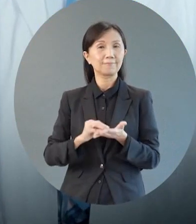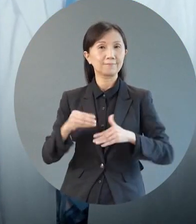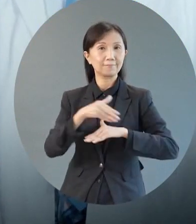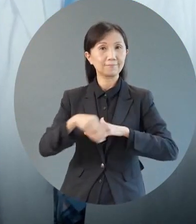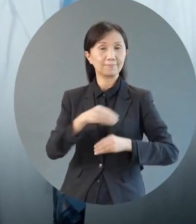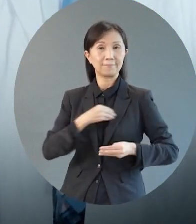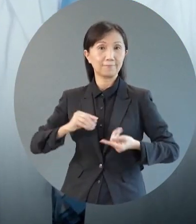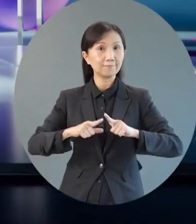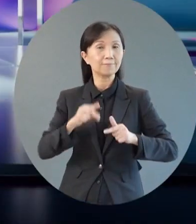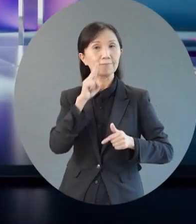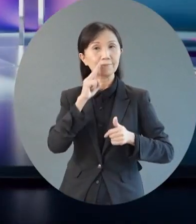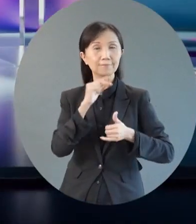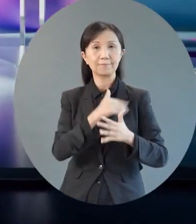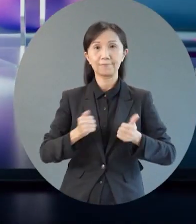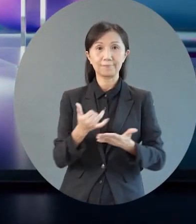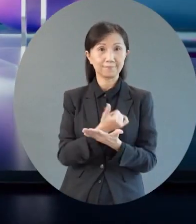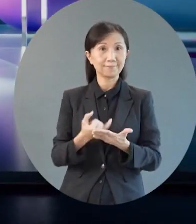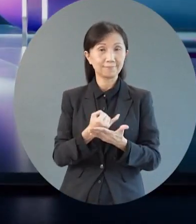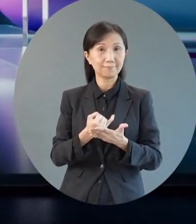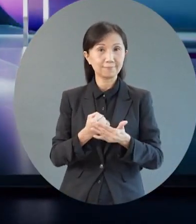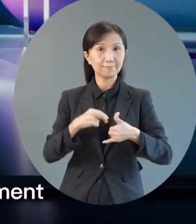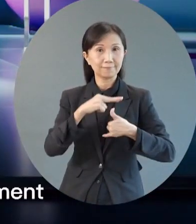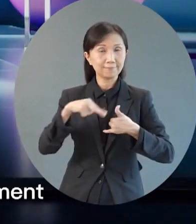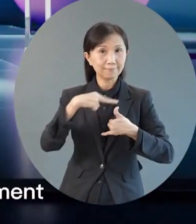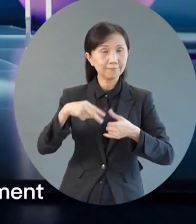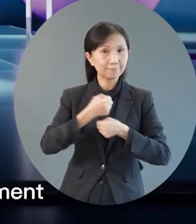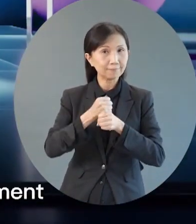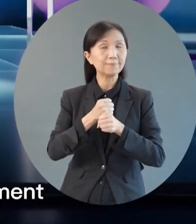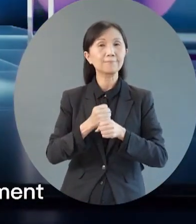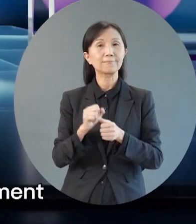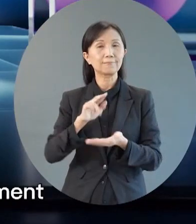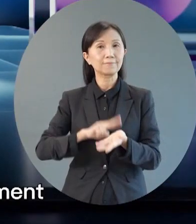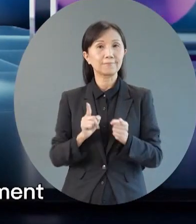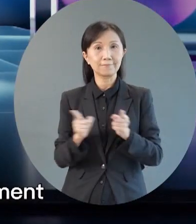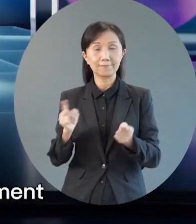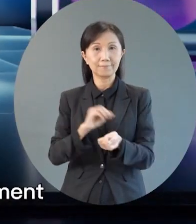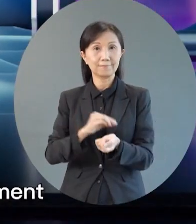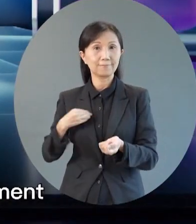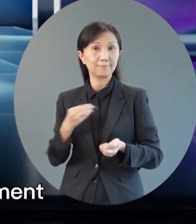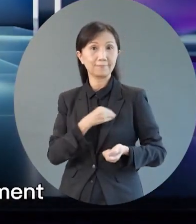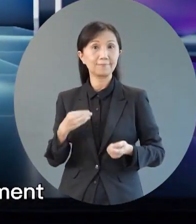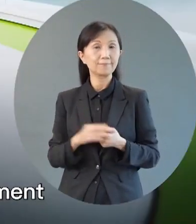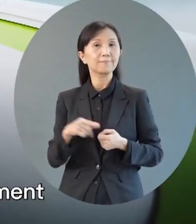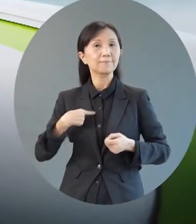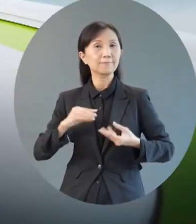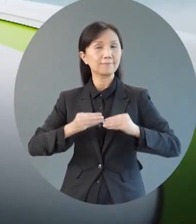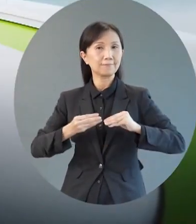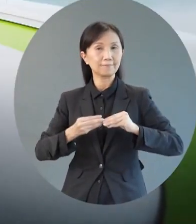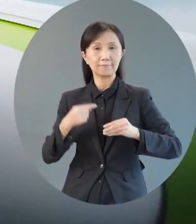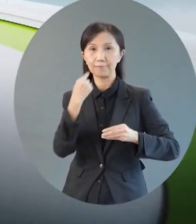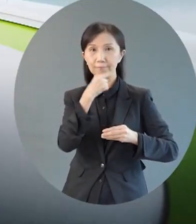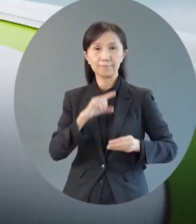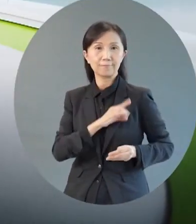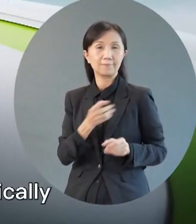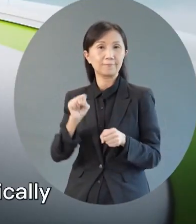基层医疗用途，例如健康评估、疾病筛检同埋慢性病症管理等，你嘅医疗券户